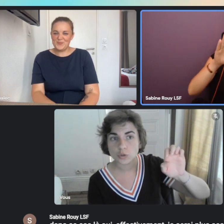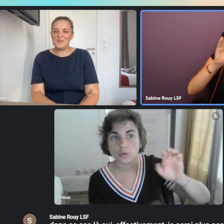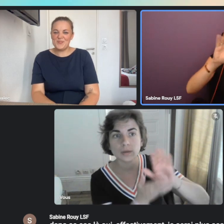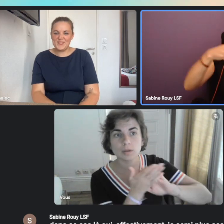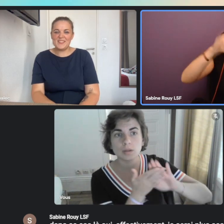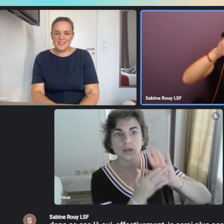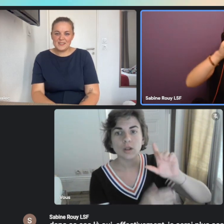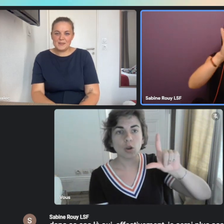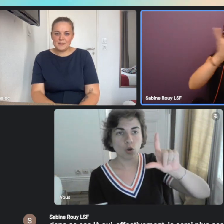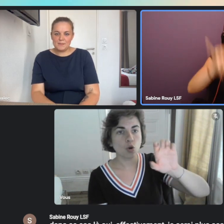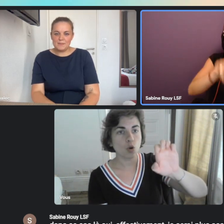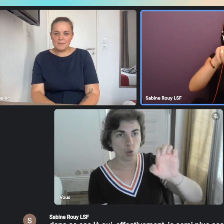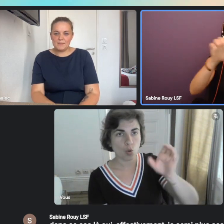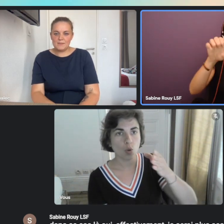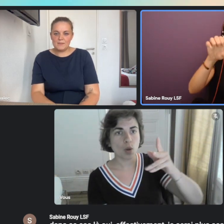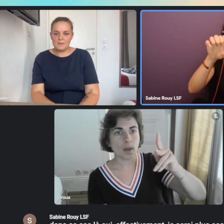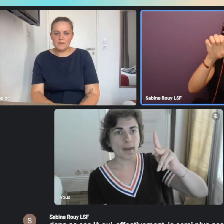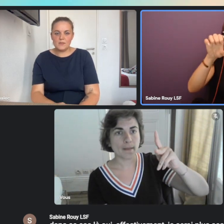Prestige.